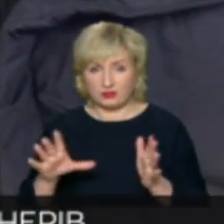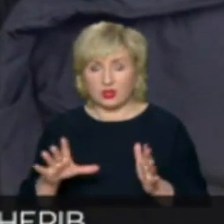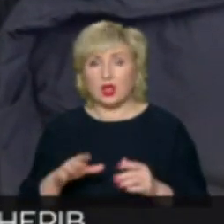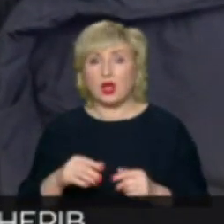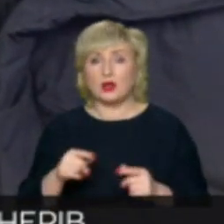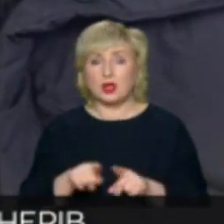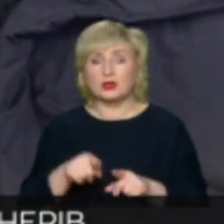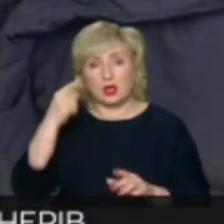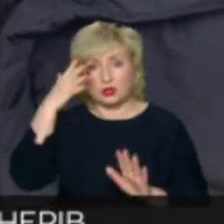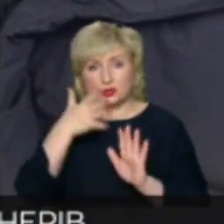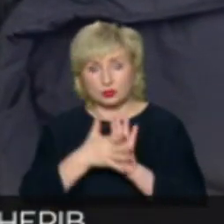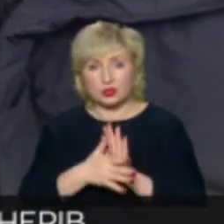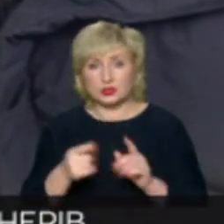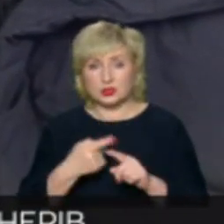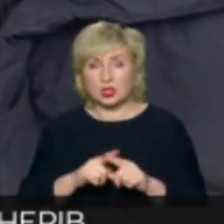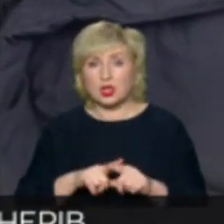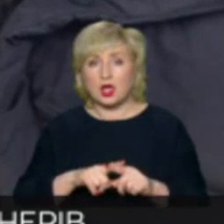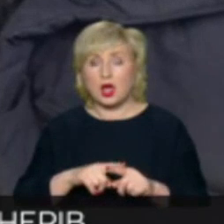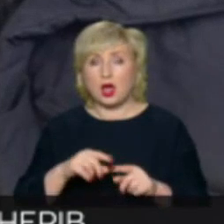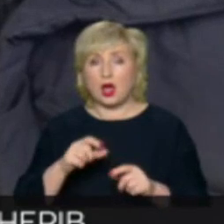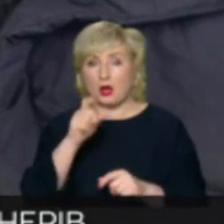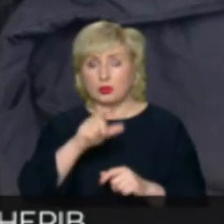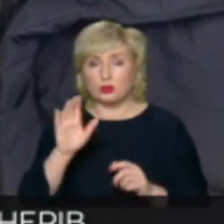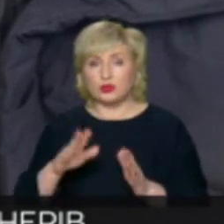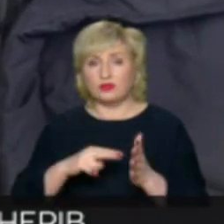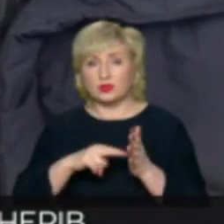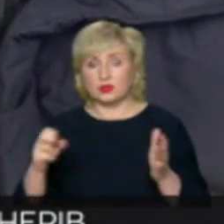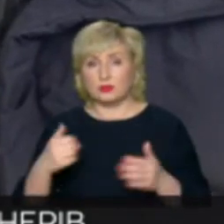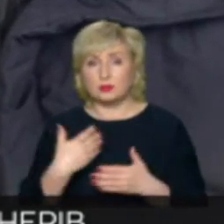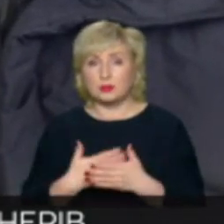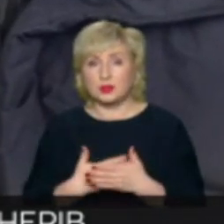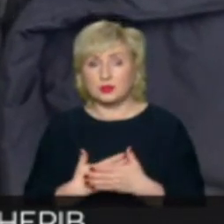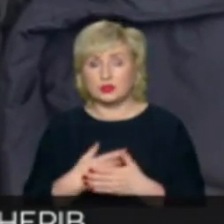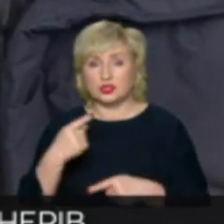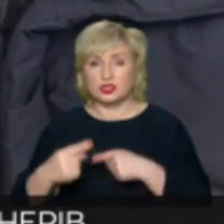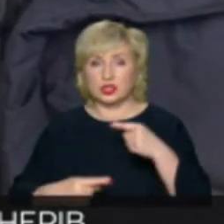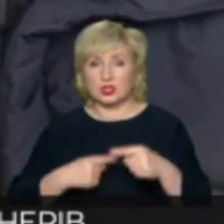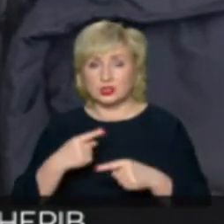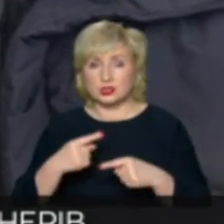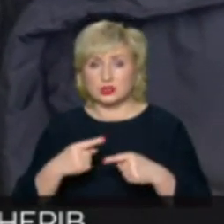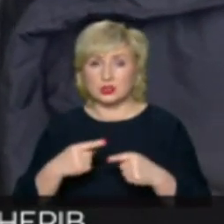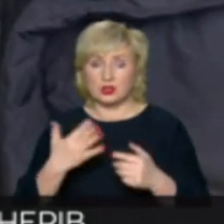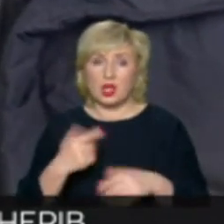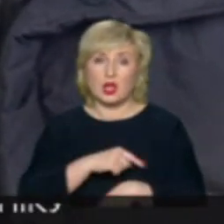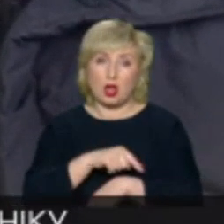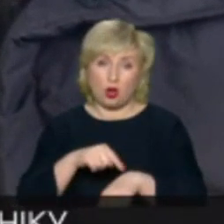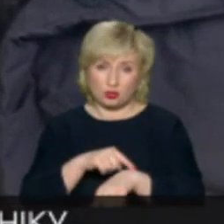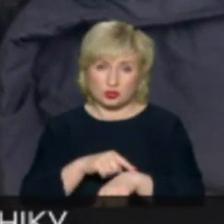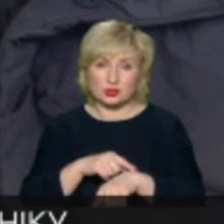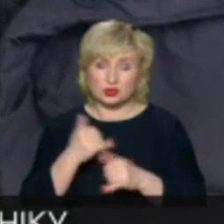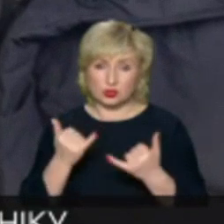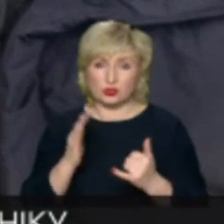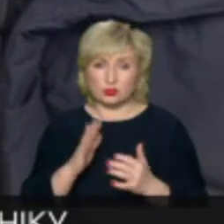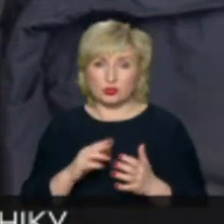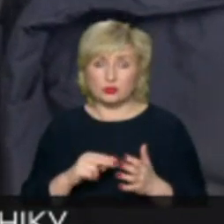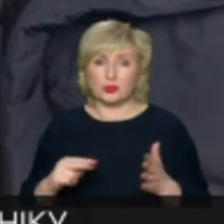так розумію, що ці абоненти будуть підключені десь приблизно через декілька годин, і сьогодні буде